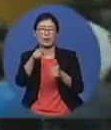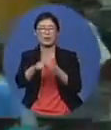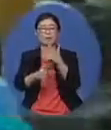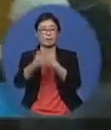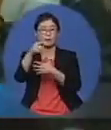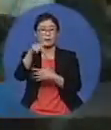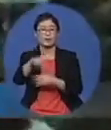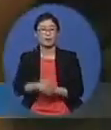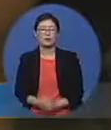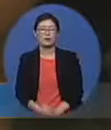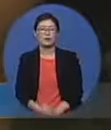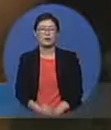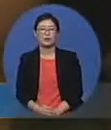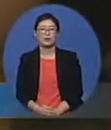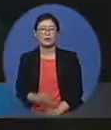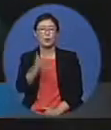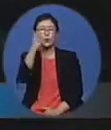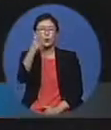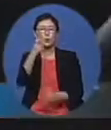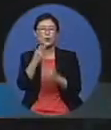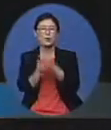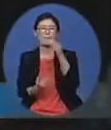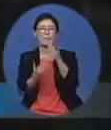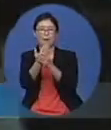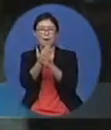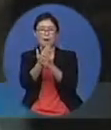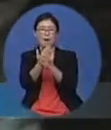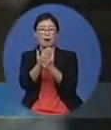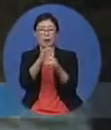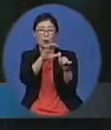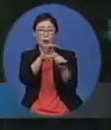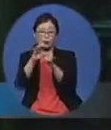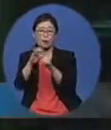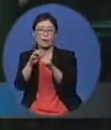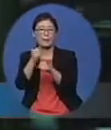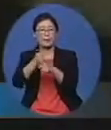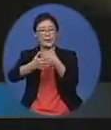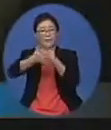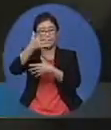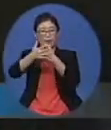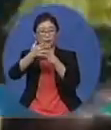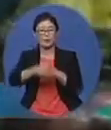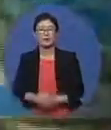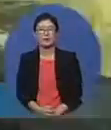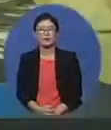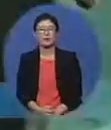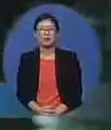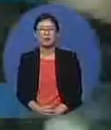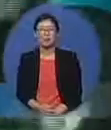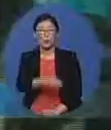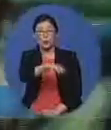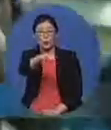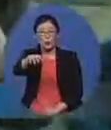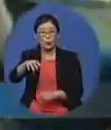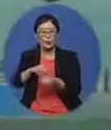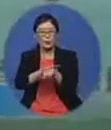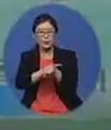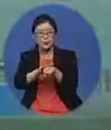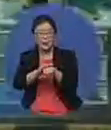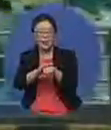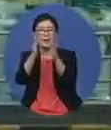2009년 용산 참사를 연상케하는 소재임에도 불구하고 묵묵하게 갈 길을 가는 연출과 적재적소에 배치된